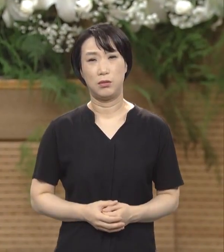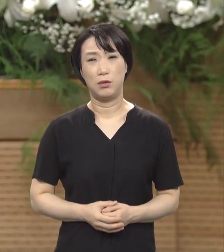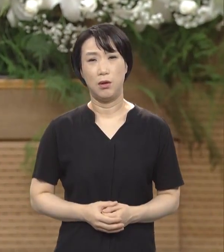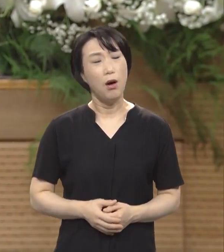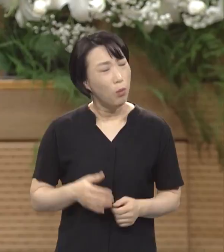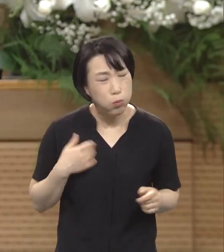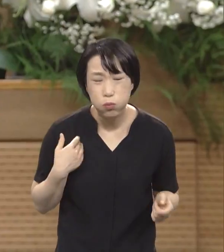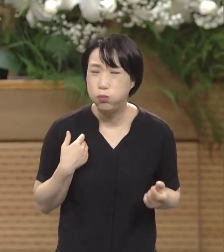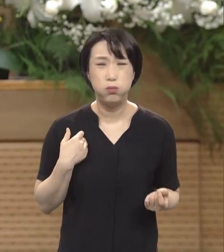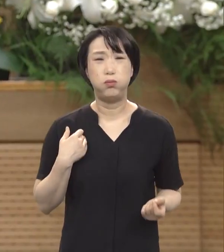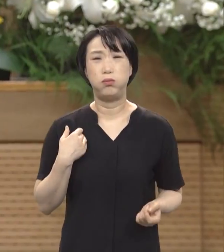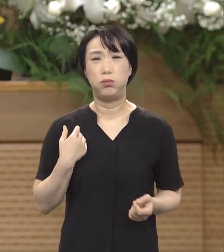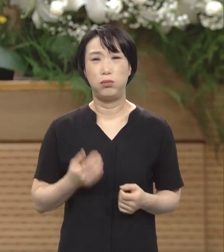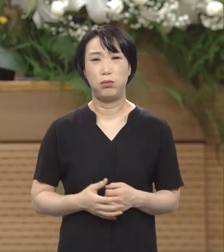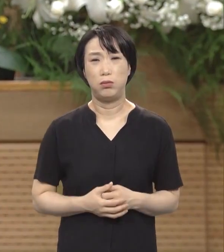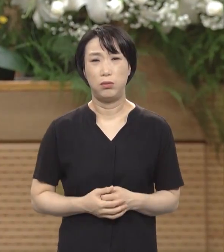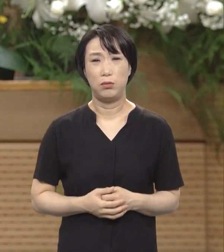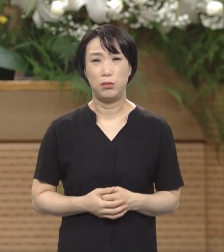전혀 모르는 거지.